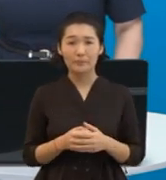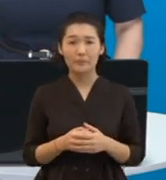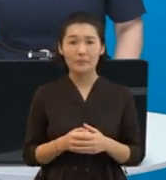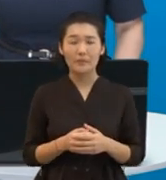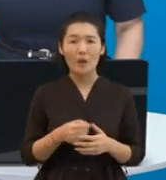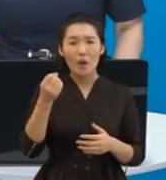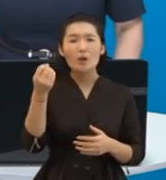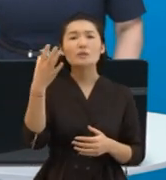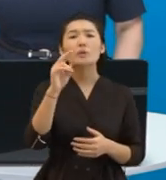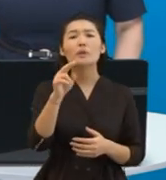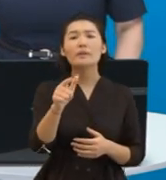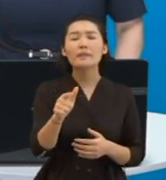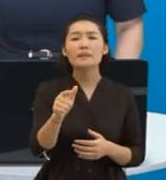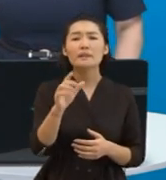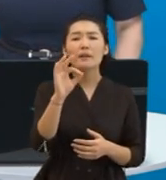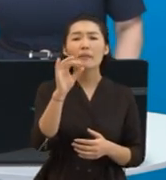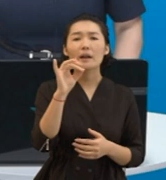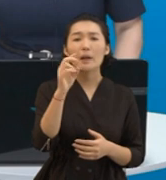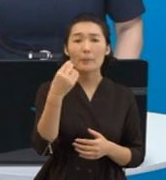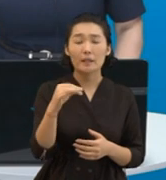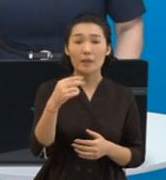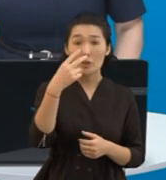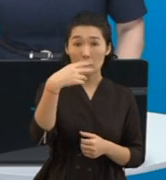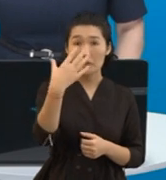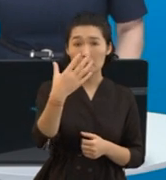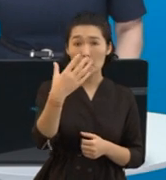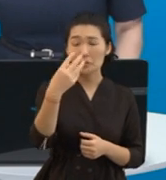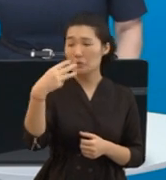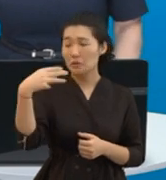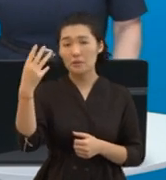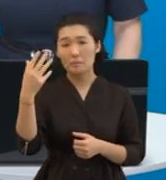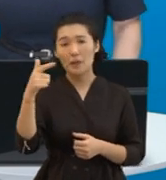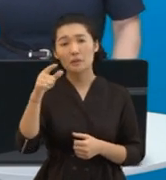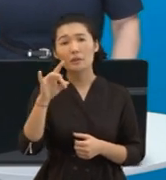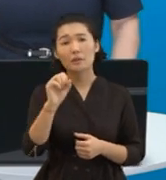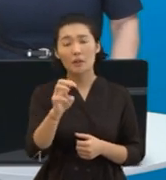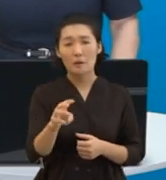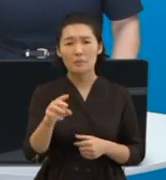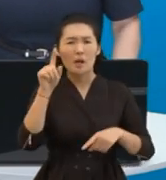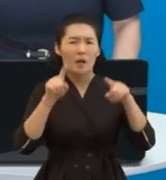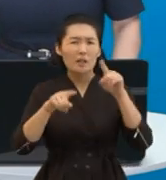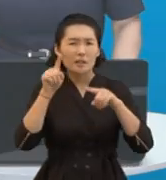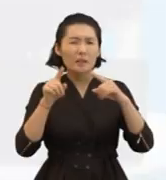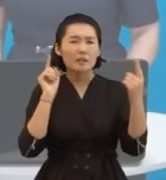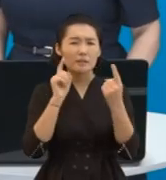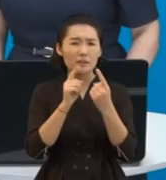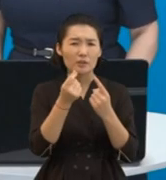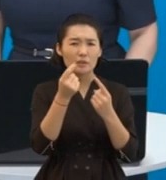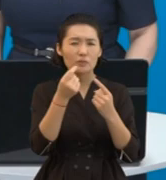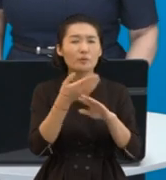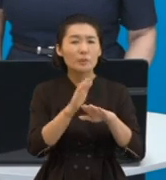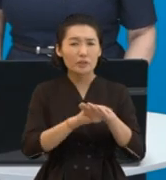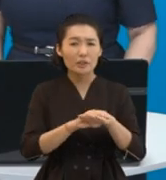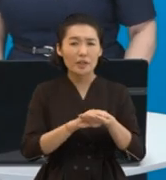воробей 25-35 всего грамм но иногда бывает особи чуть побольше оживет